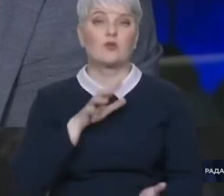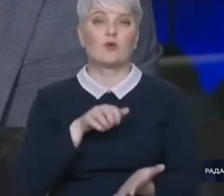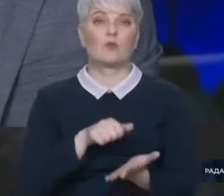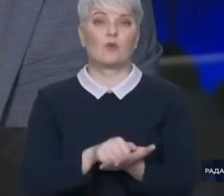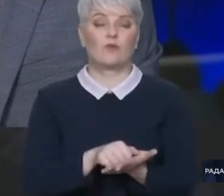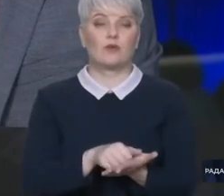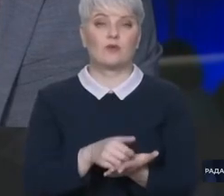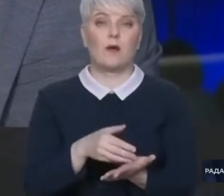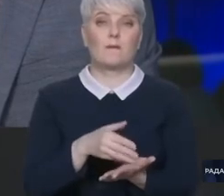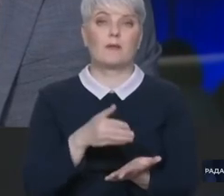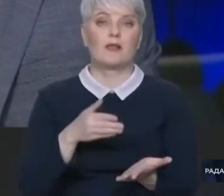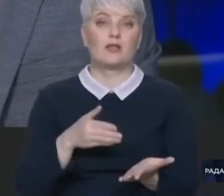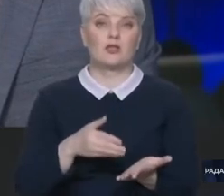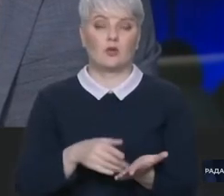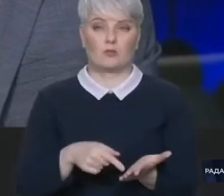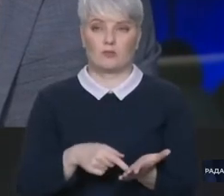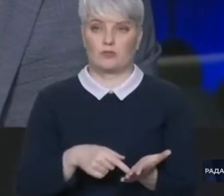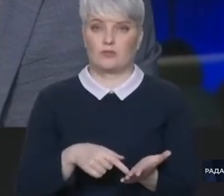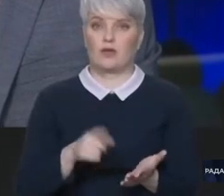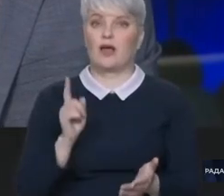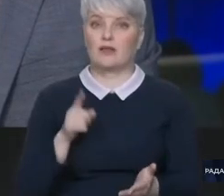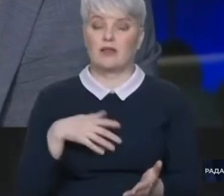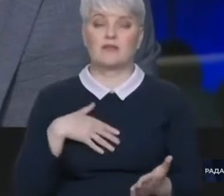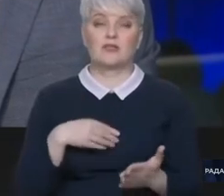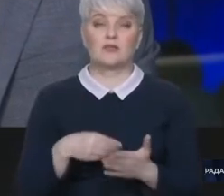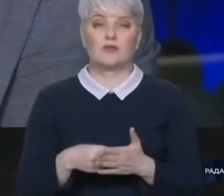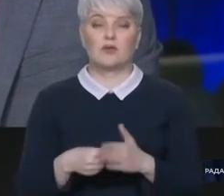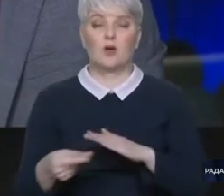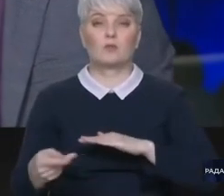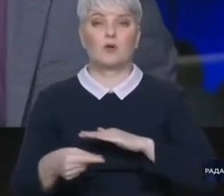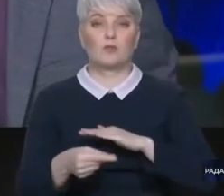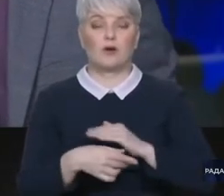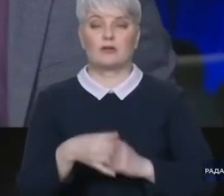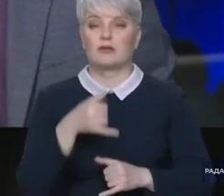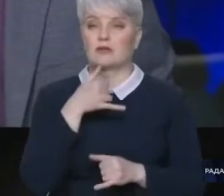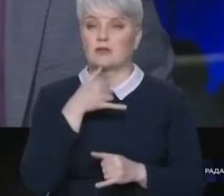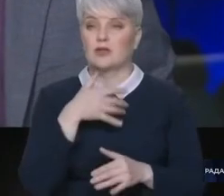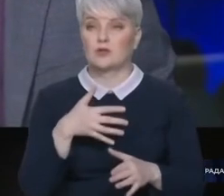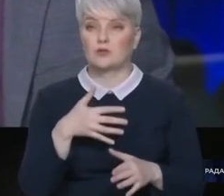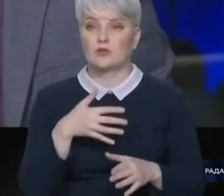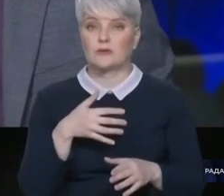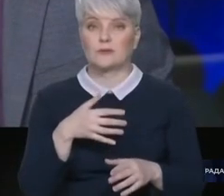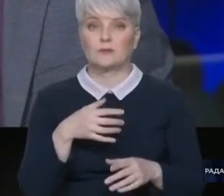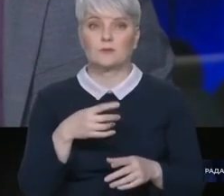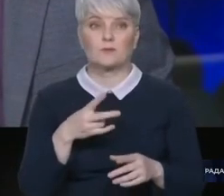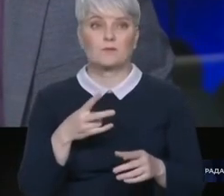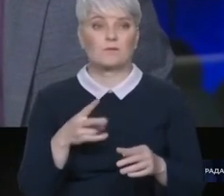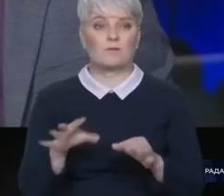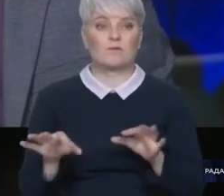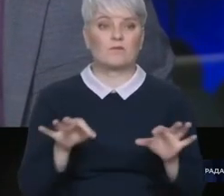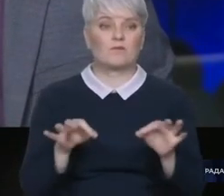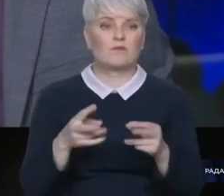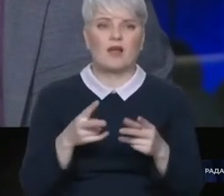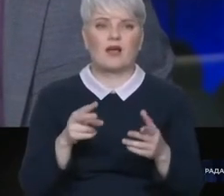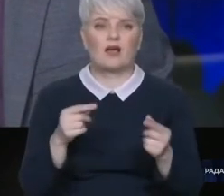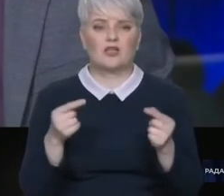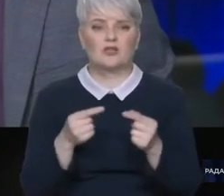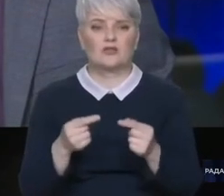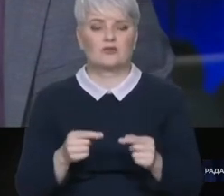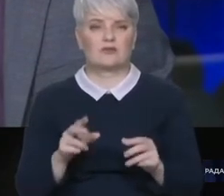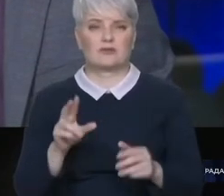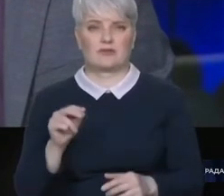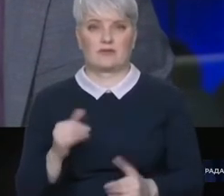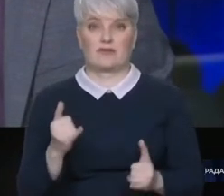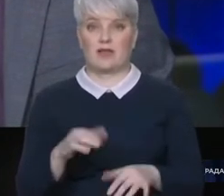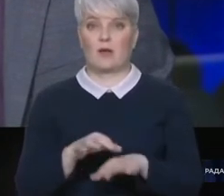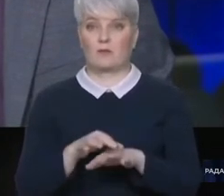хочу звернути увагу на цифри, що навіть в своїй пропаганді вони не можуть натягнути будь-які цифри. Зараз